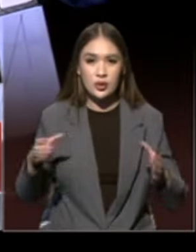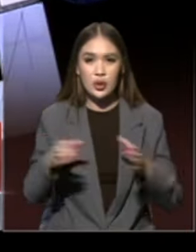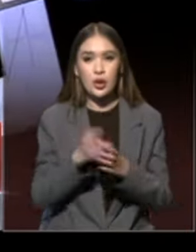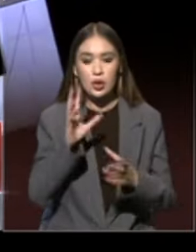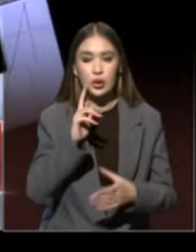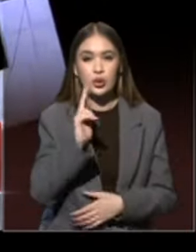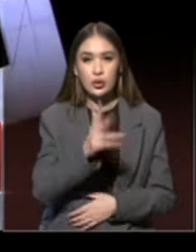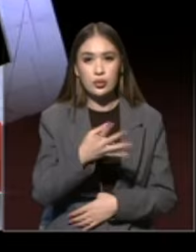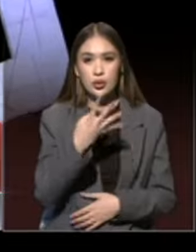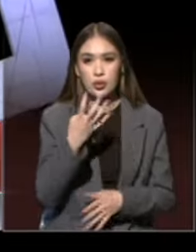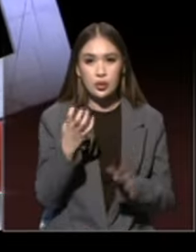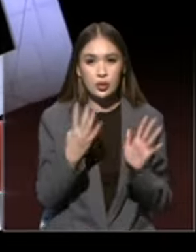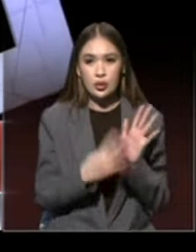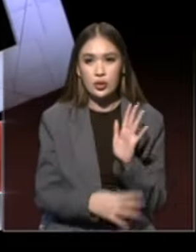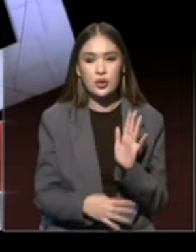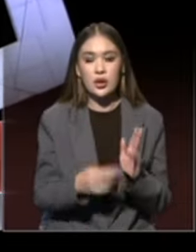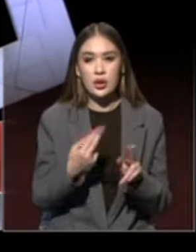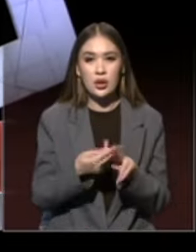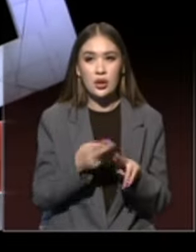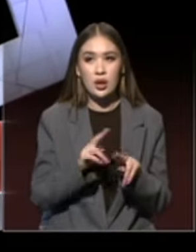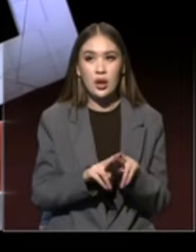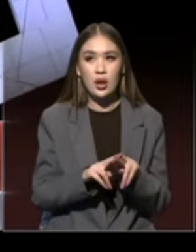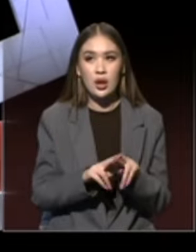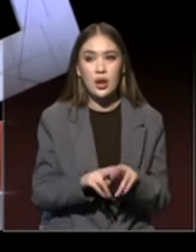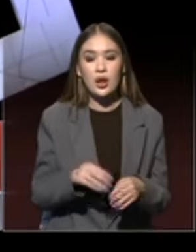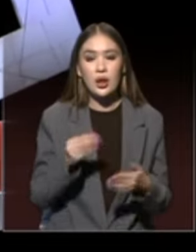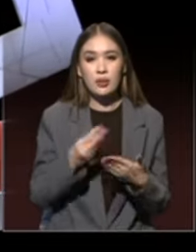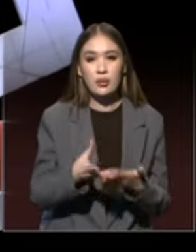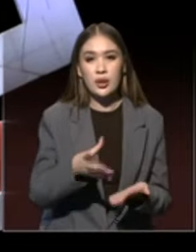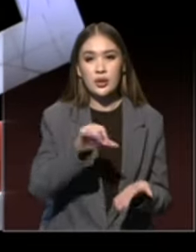Ондаған мың сан ғой бұл жерде цифрлар. Қымбат спикерлер,